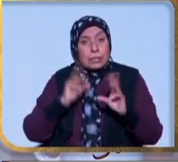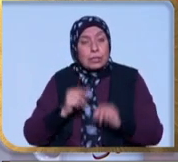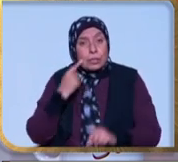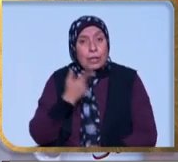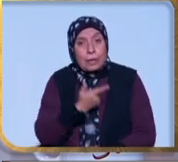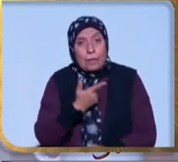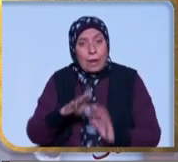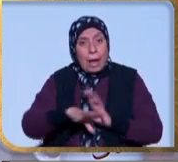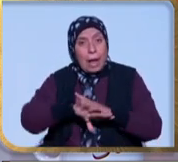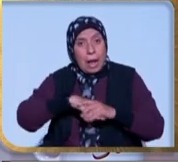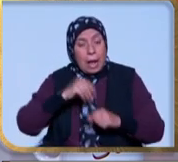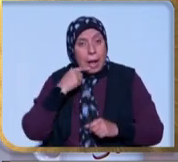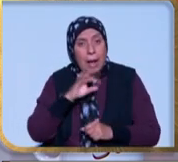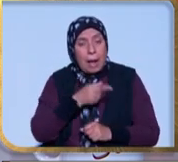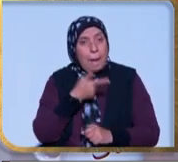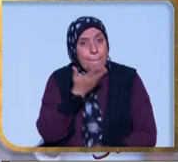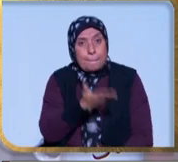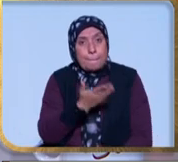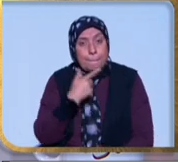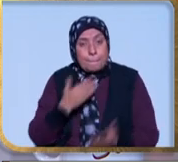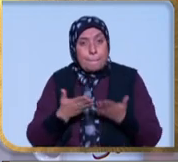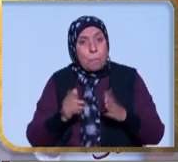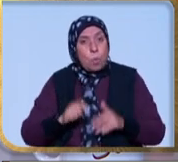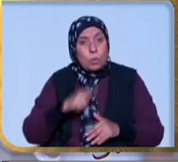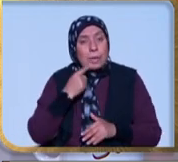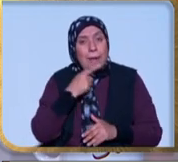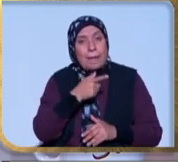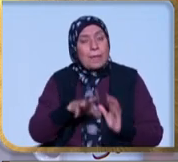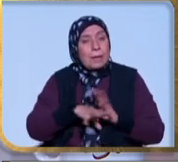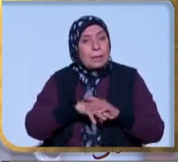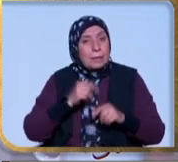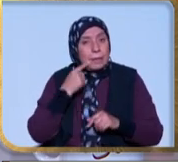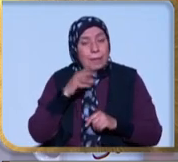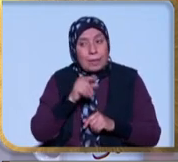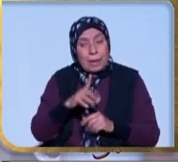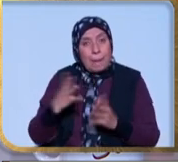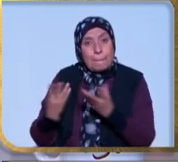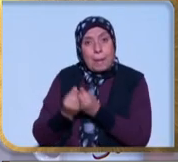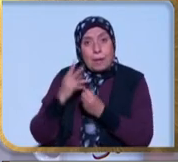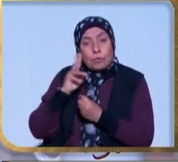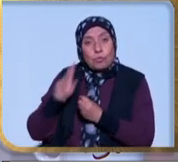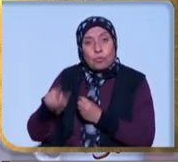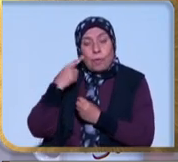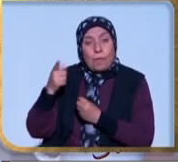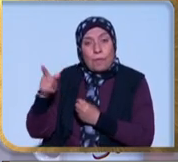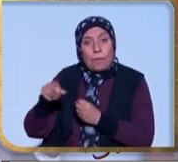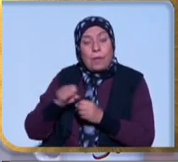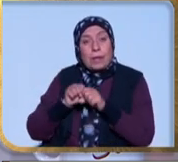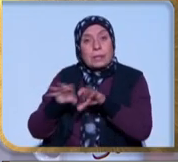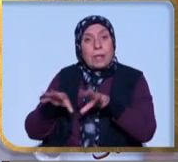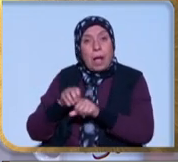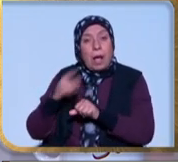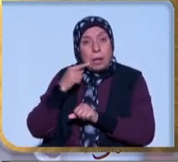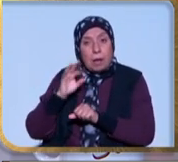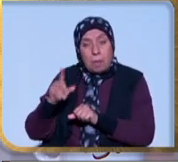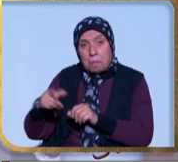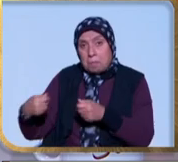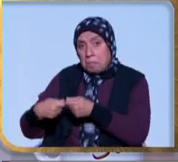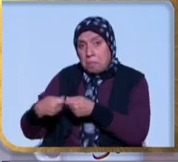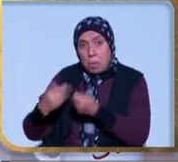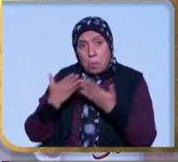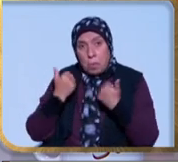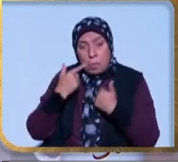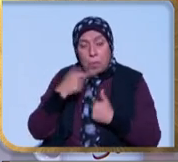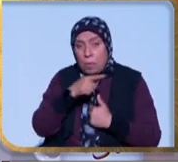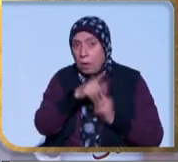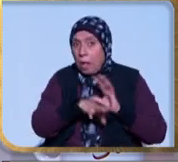عاملينه. فلو كان ما عليه موسى سحر لكان شارك السحرة فعلهم، لكن الحقيقة ما عملش كده. فيروحوا لسيدنا موسى ويقولوا له كما